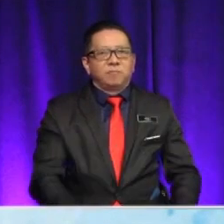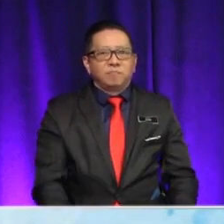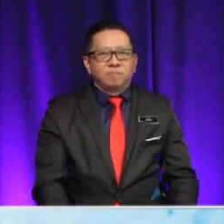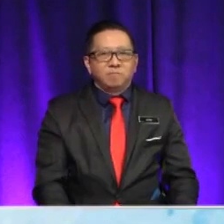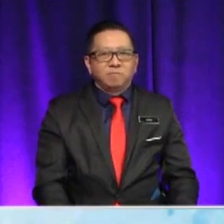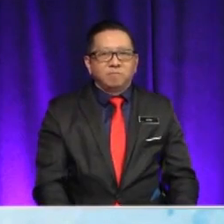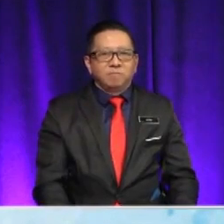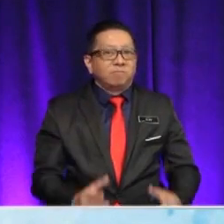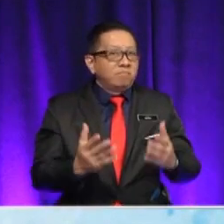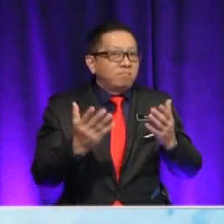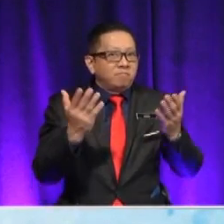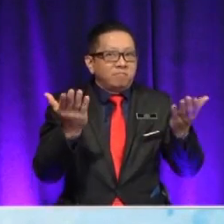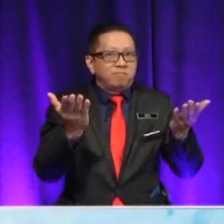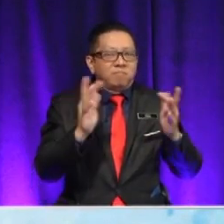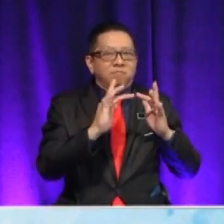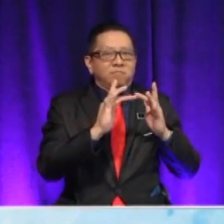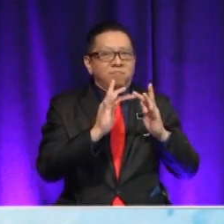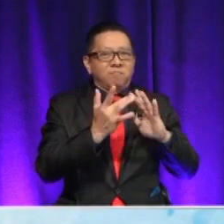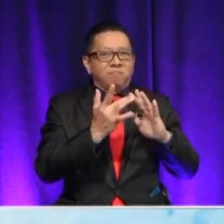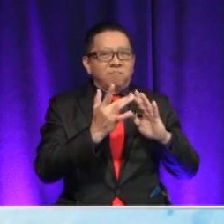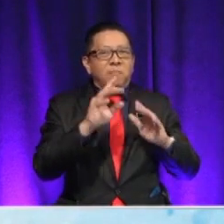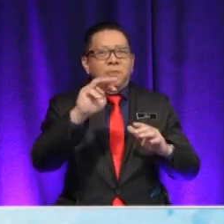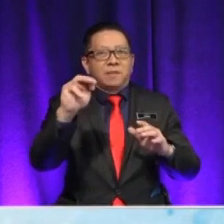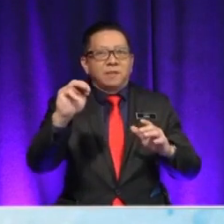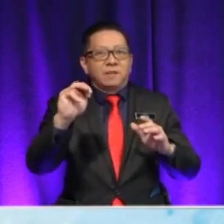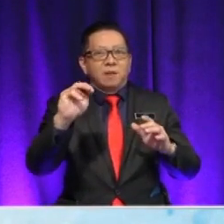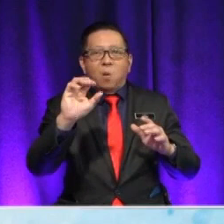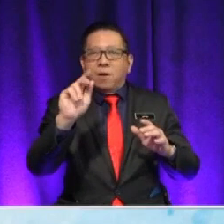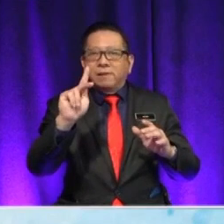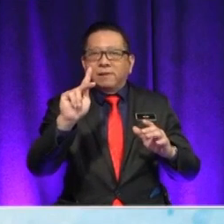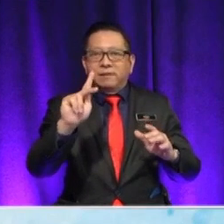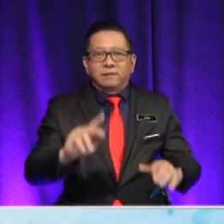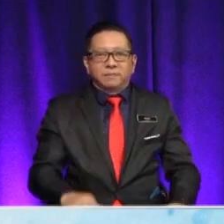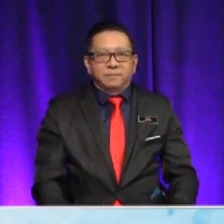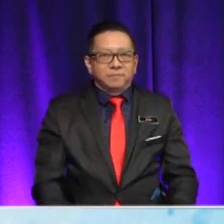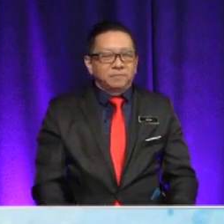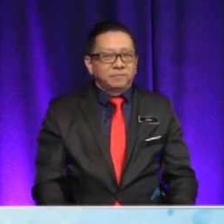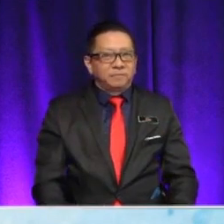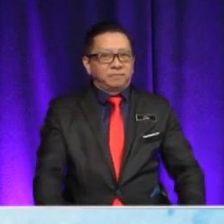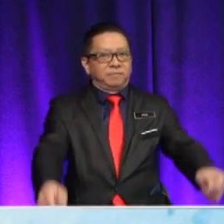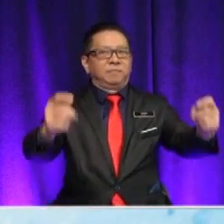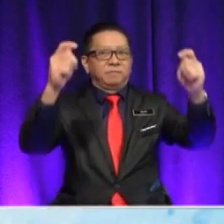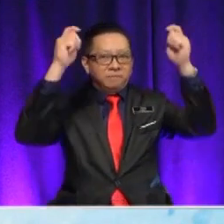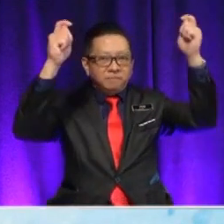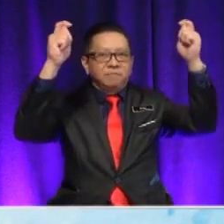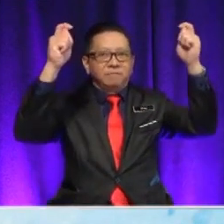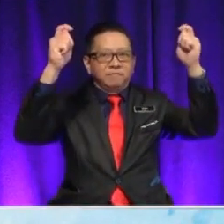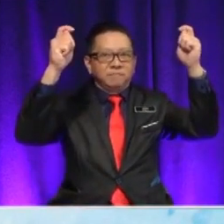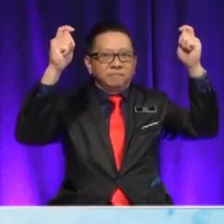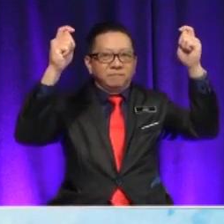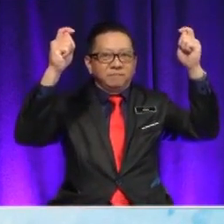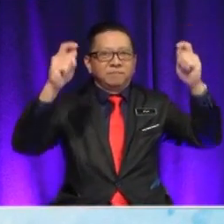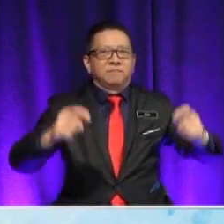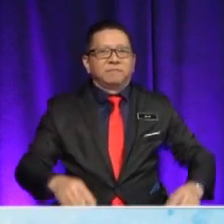jawapan Mira. Macam mana kawan-kawan dalam talian? Dah siap sedia dengan jawapan anda? Kalau sudah boleh angkat tinggi-tinggi tak? Ini jawapan